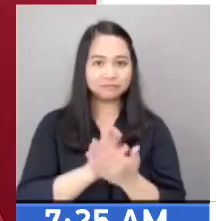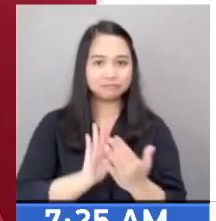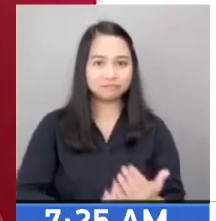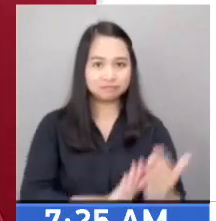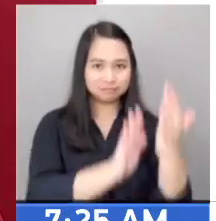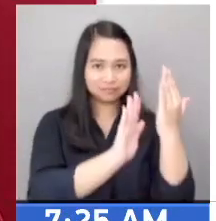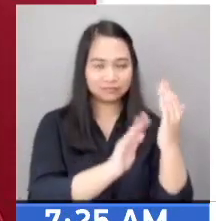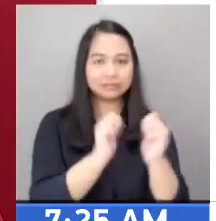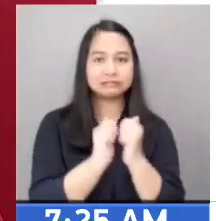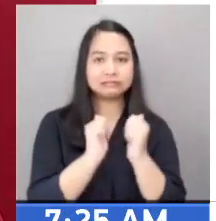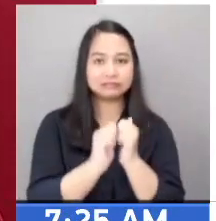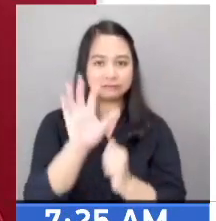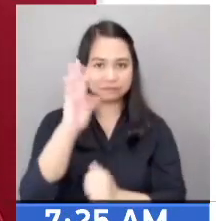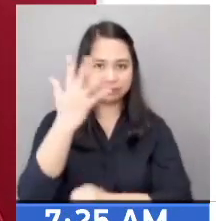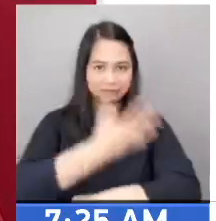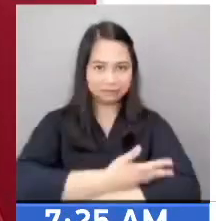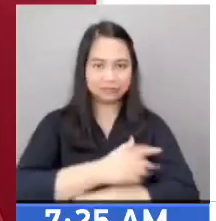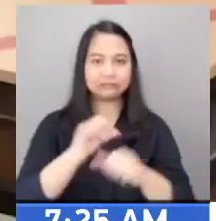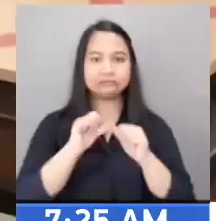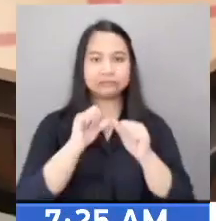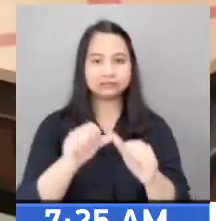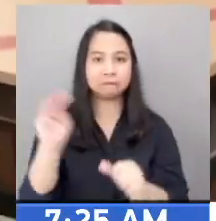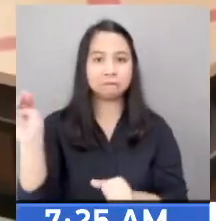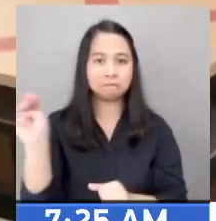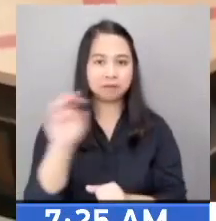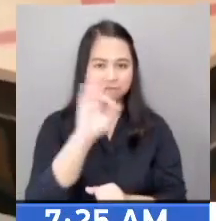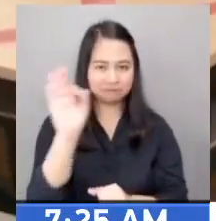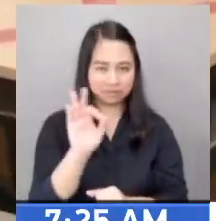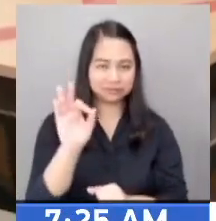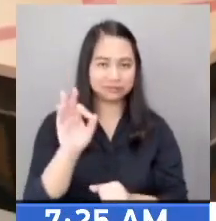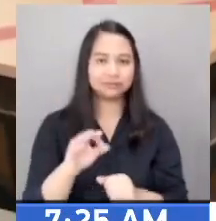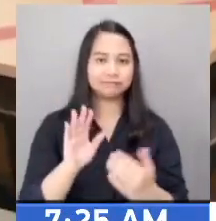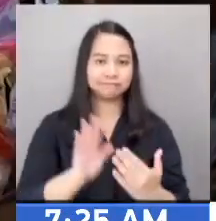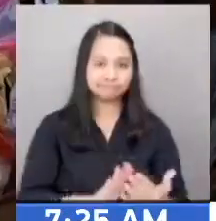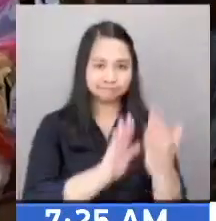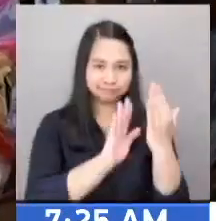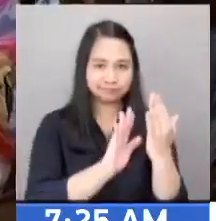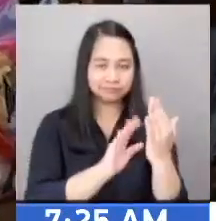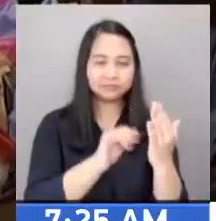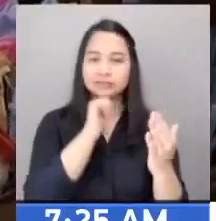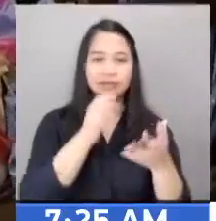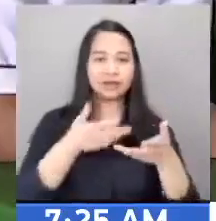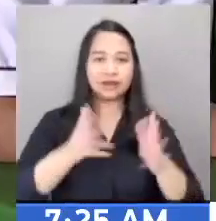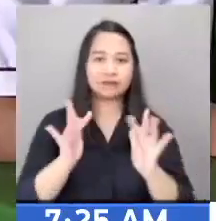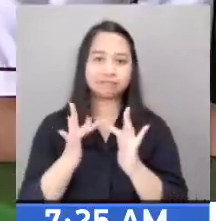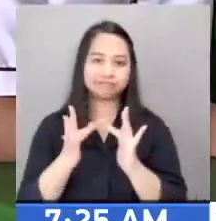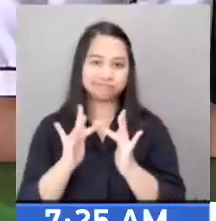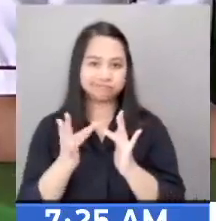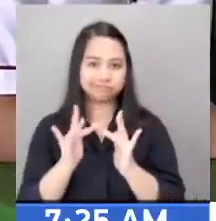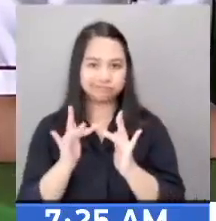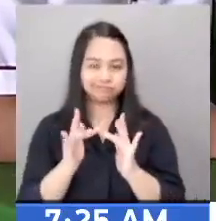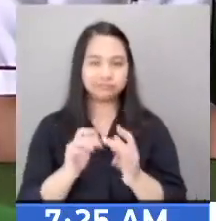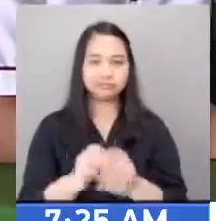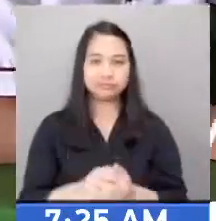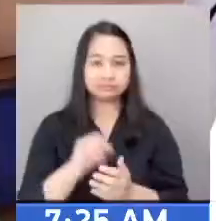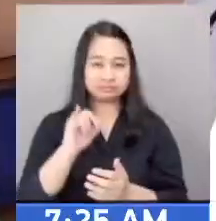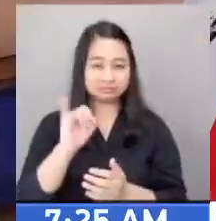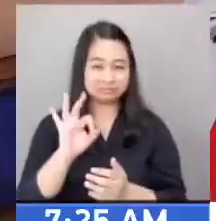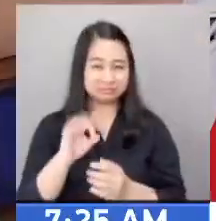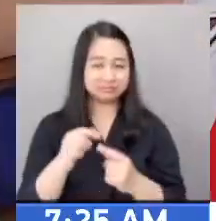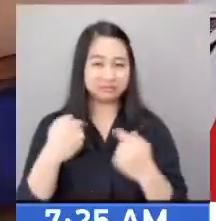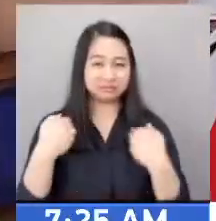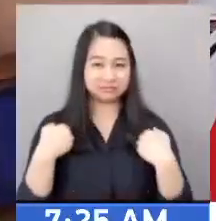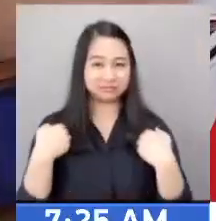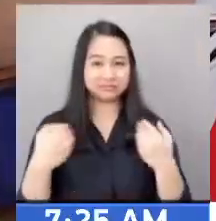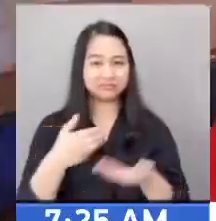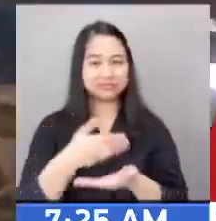classes. Hindi napapayagan ng blended learning, maliban na lang kung kasama sa exemption na tinukoy ng regional director at yung mga klase na nakansela